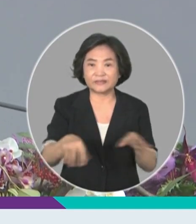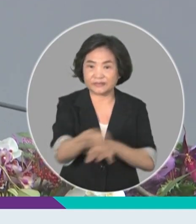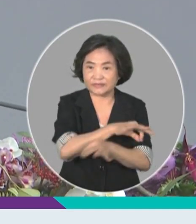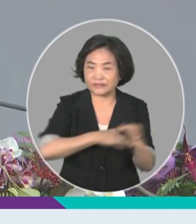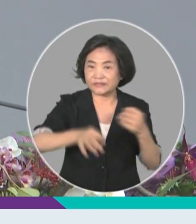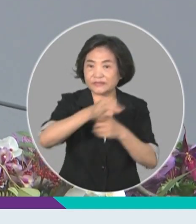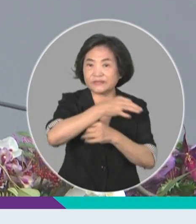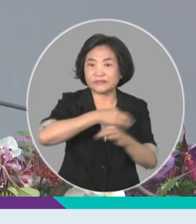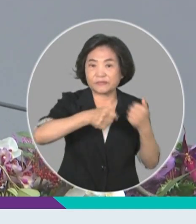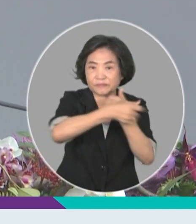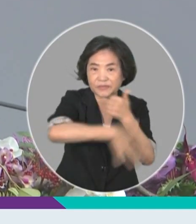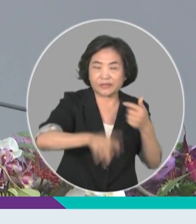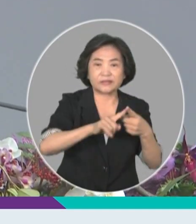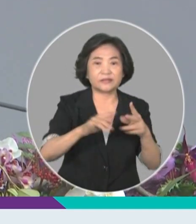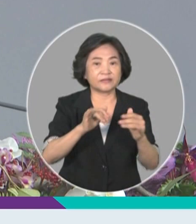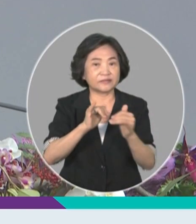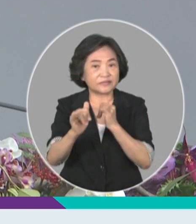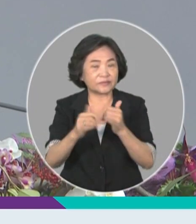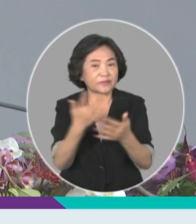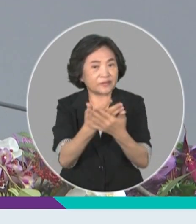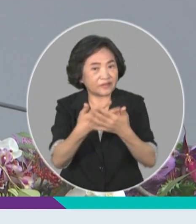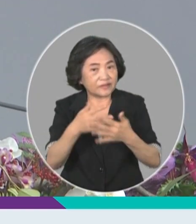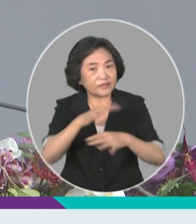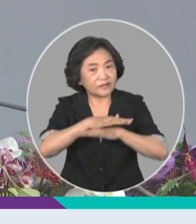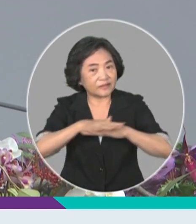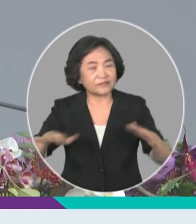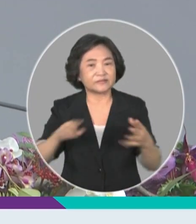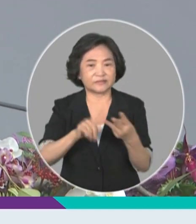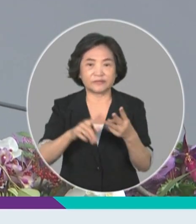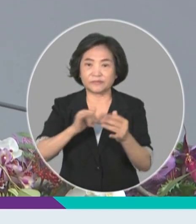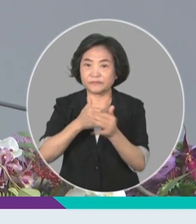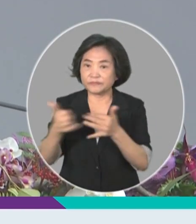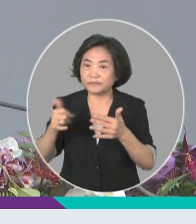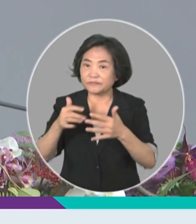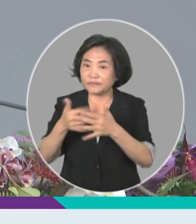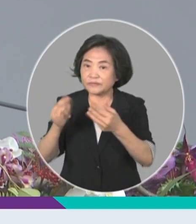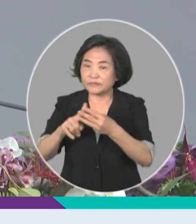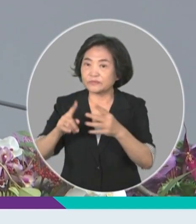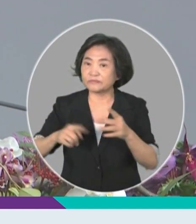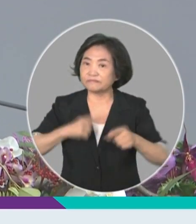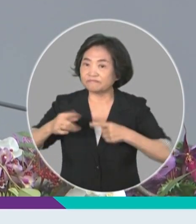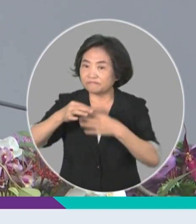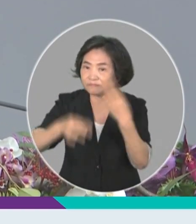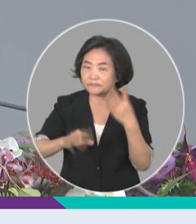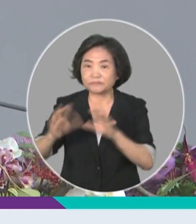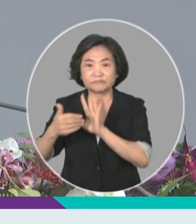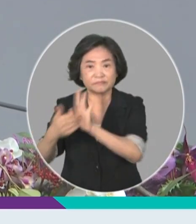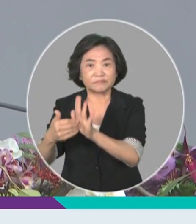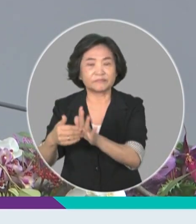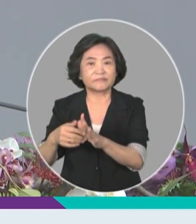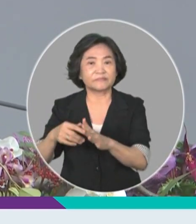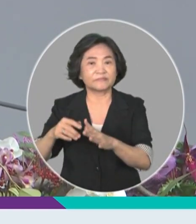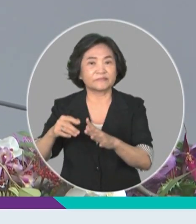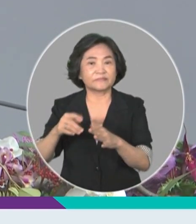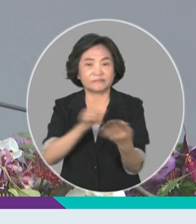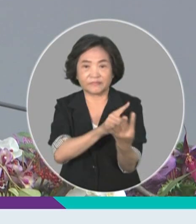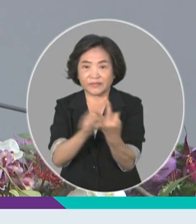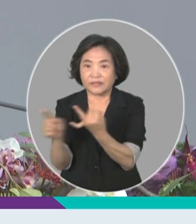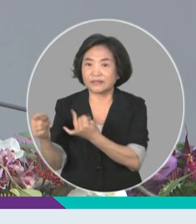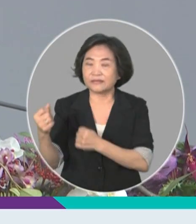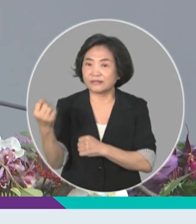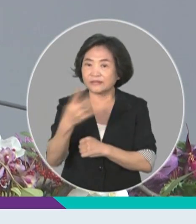济产业、在社会安全网、在民主自由体制、在国防战力打